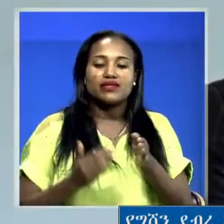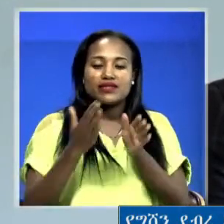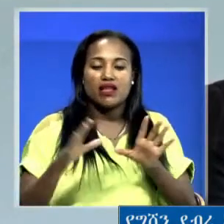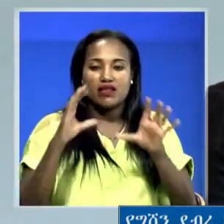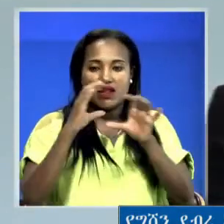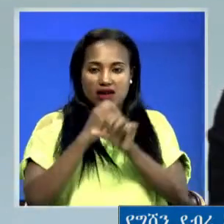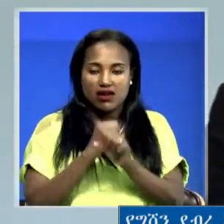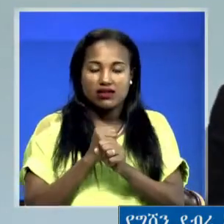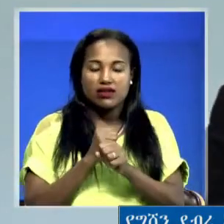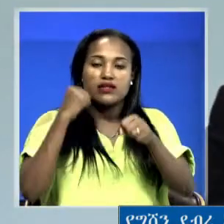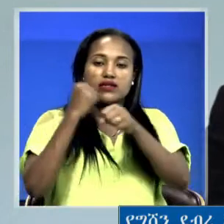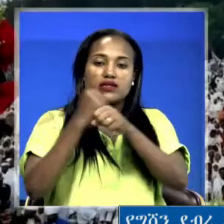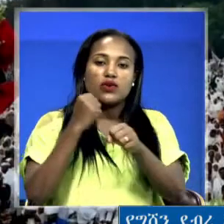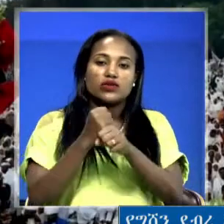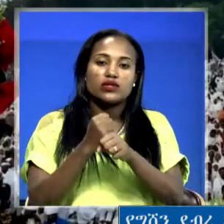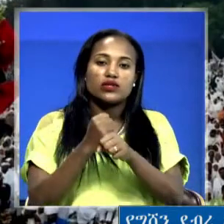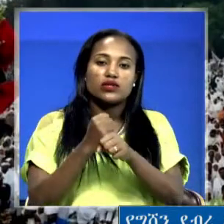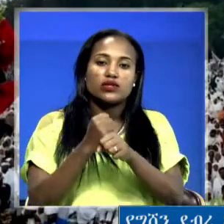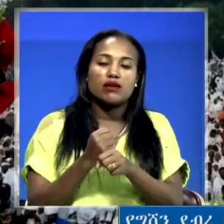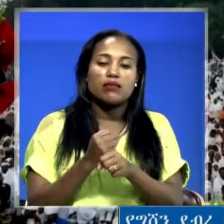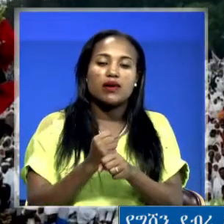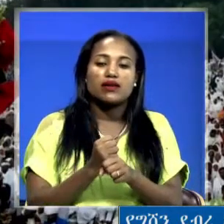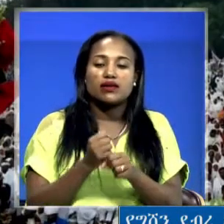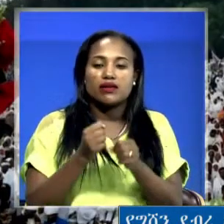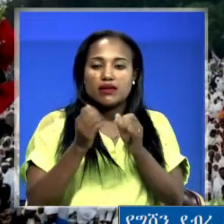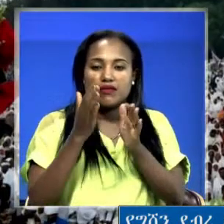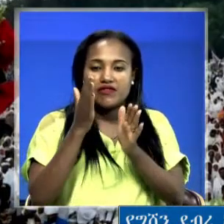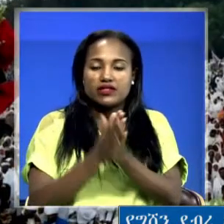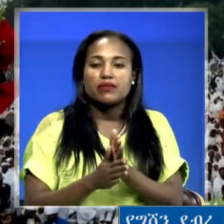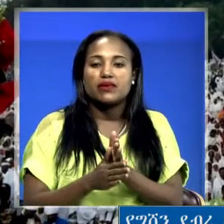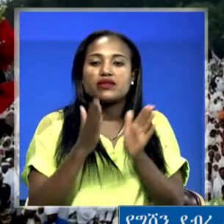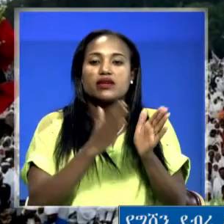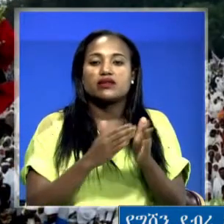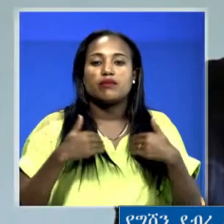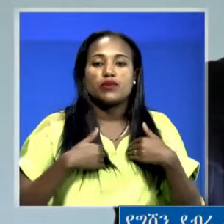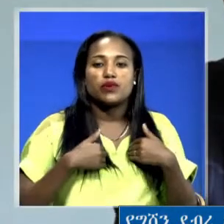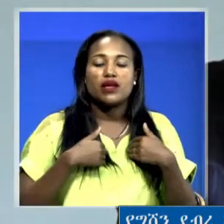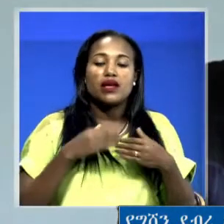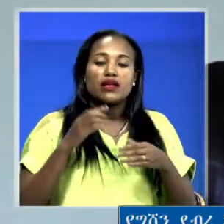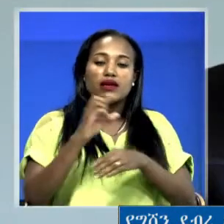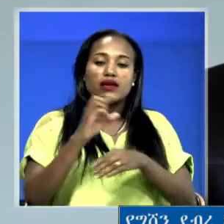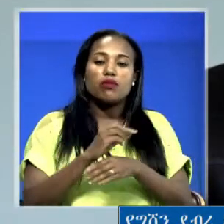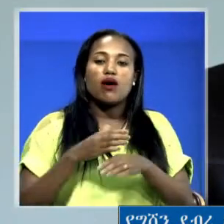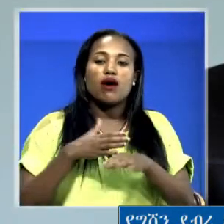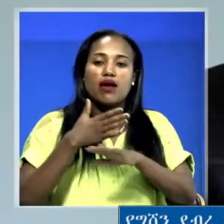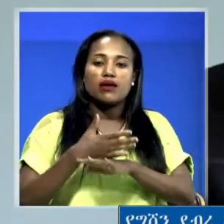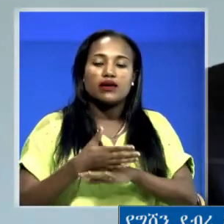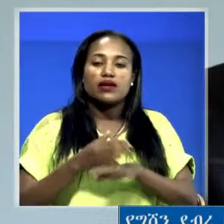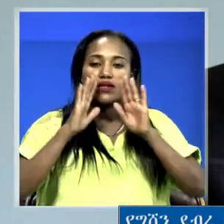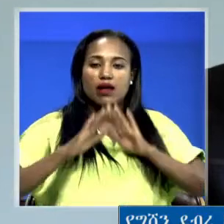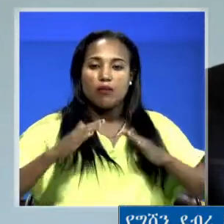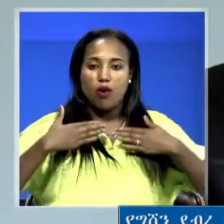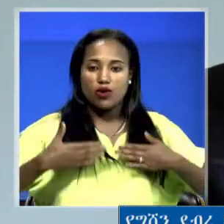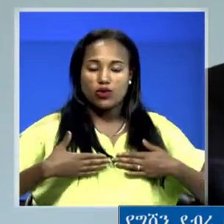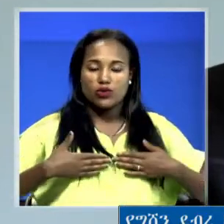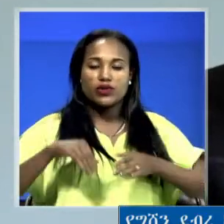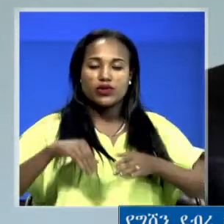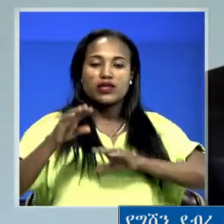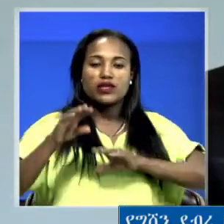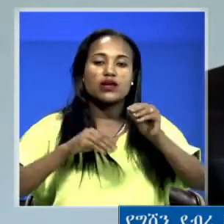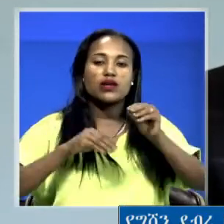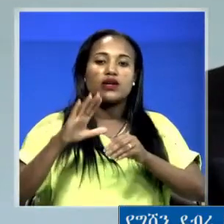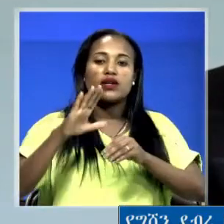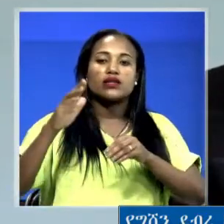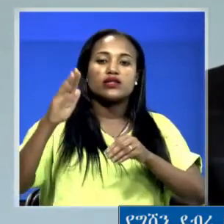አጠናቀን ስራዎችን ኦን ለማድረግ እየተዘጋጀንበት ያለንበት ሁኔታ አለ። ስለዚህ ጥቂት ቀናት በኋላ የጸጥታ መዋቅሩ ተንቀሳቅሶ ግሸንና አካባቢው